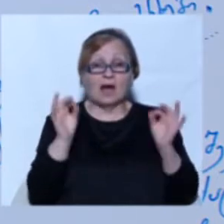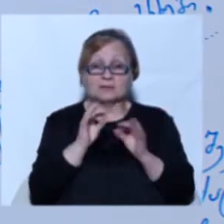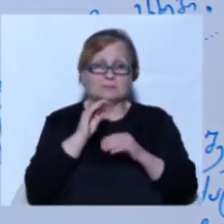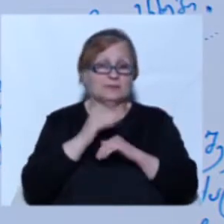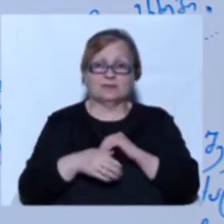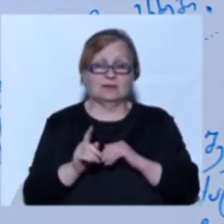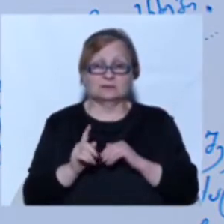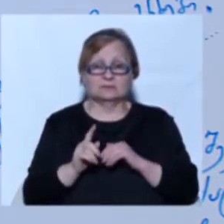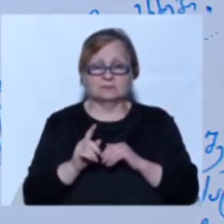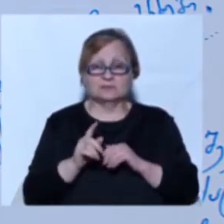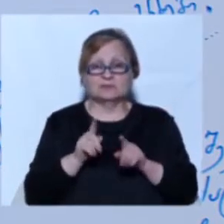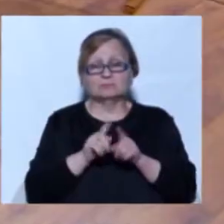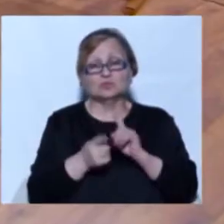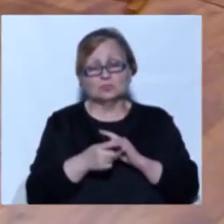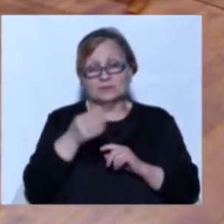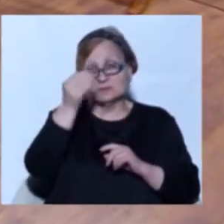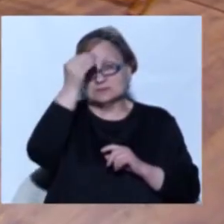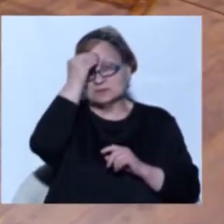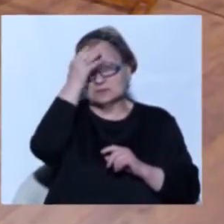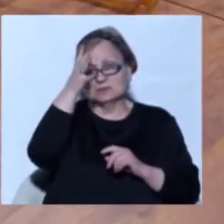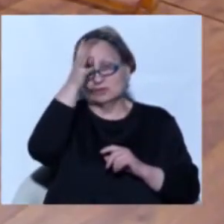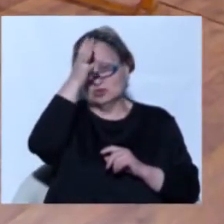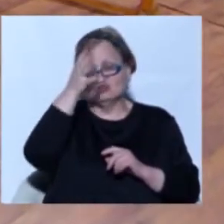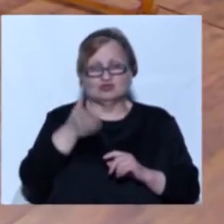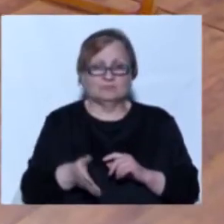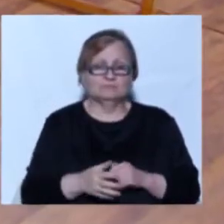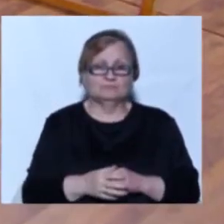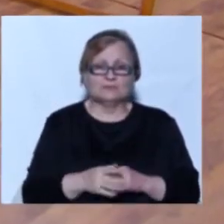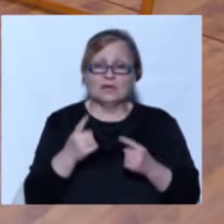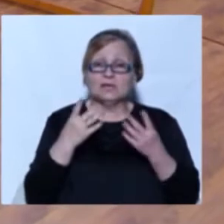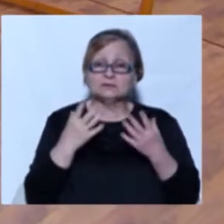უმეტეს ნიჭი. და ერთ დღესაც